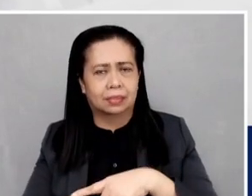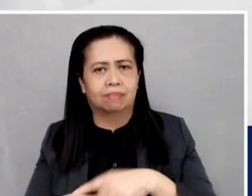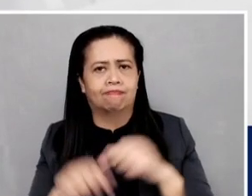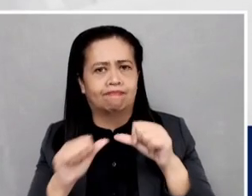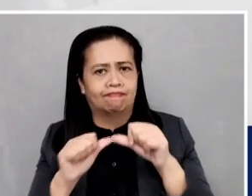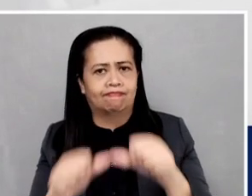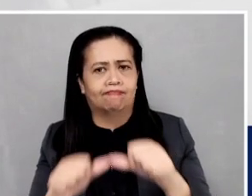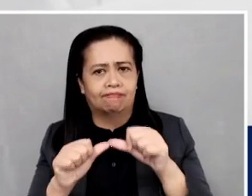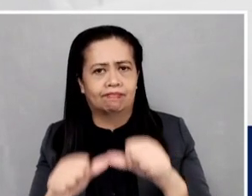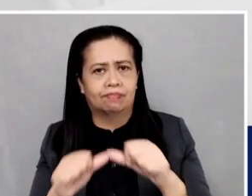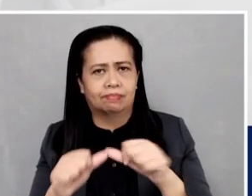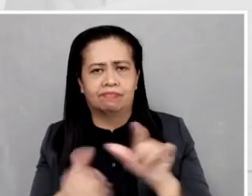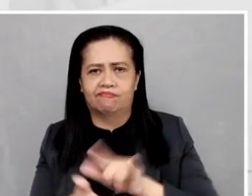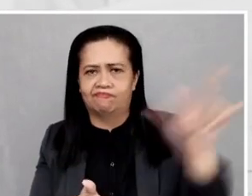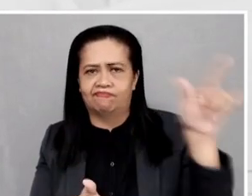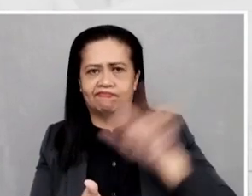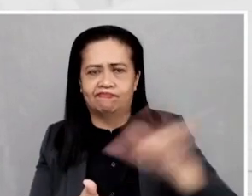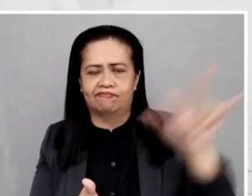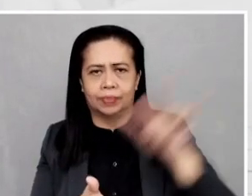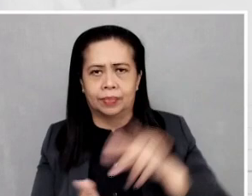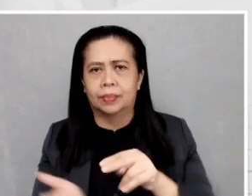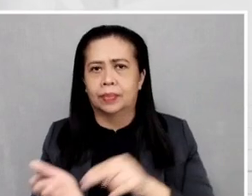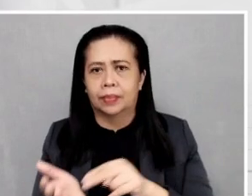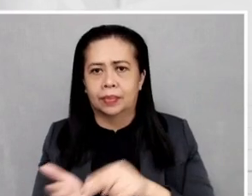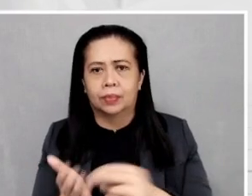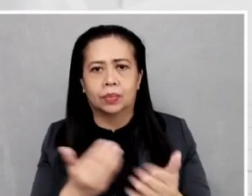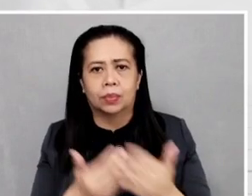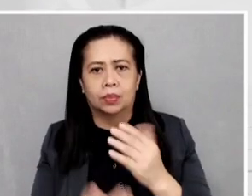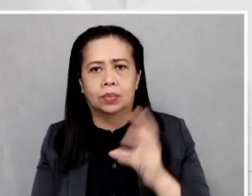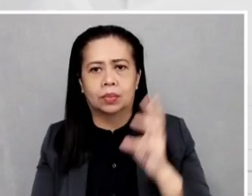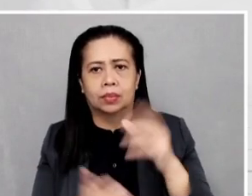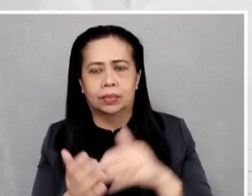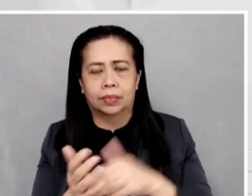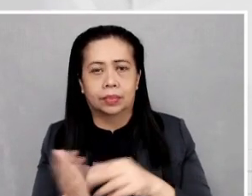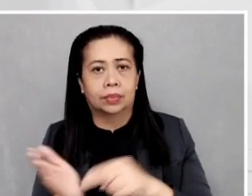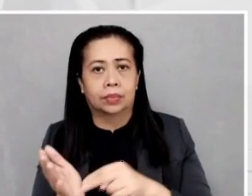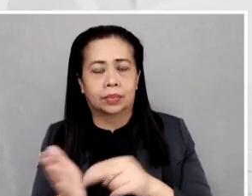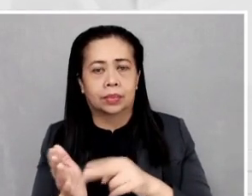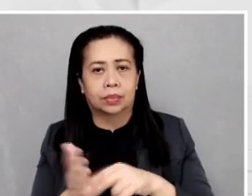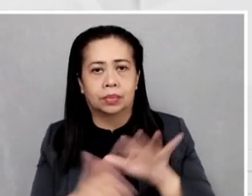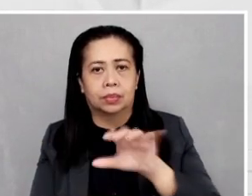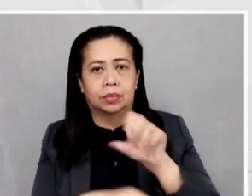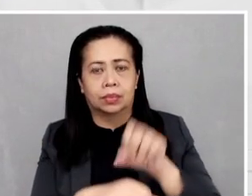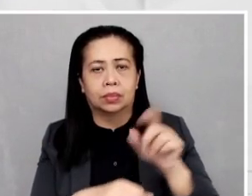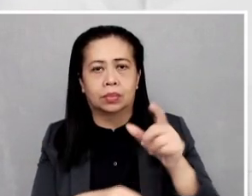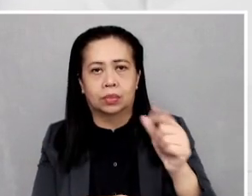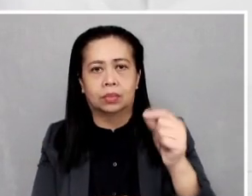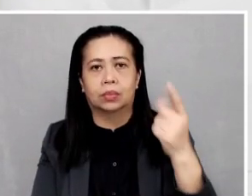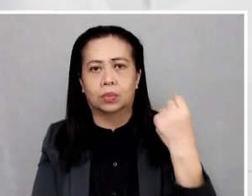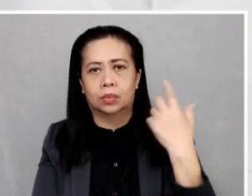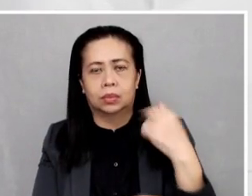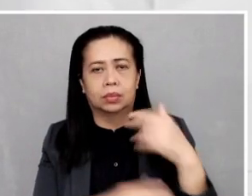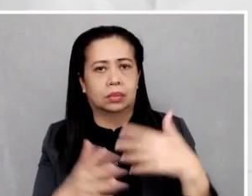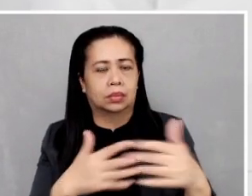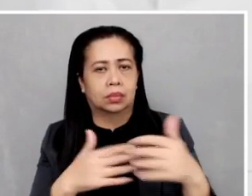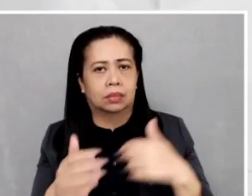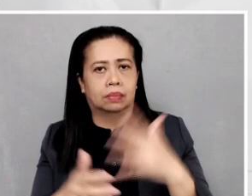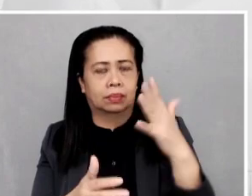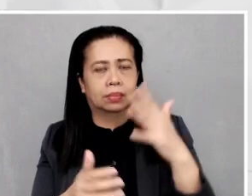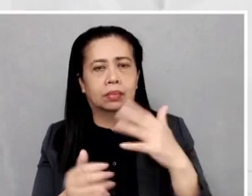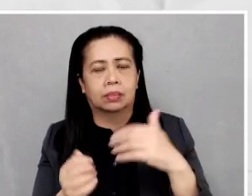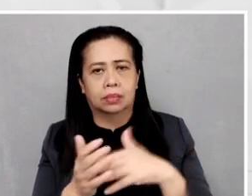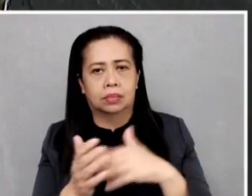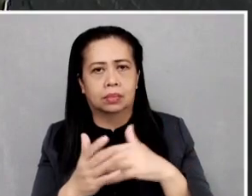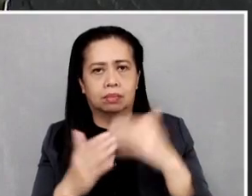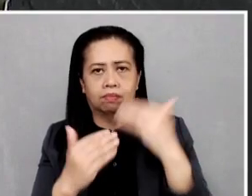ang pag-alis ng nurses. Halos 6,000 nurses ang na-deploy noong 2020. Kahit may 5,000 deployment cap